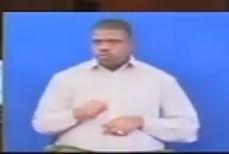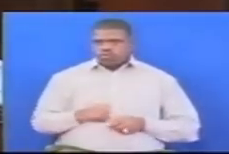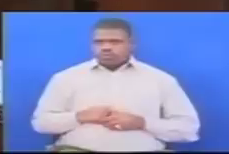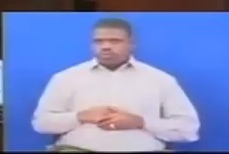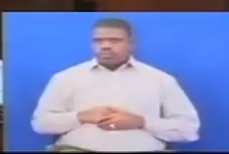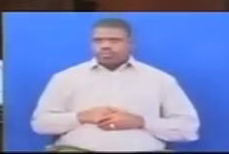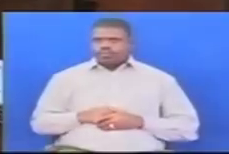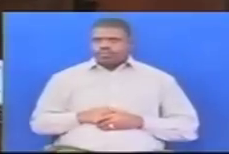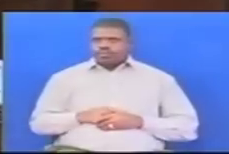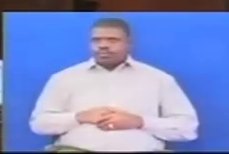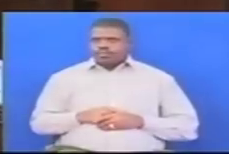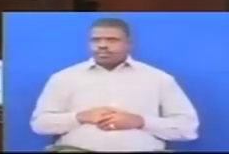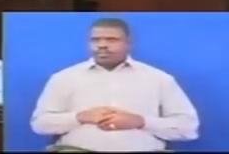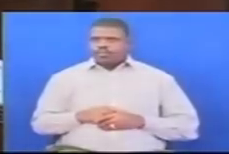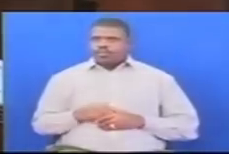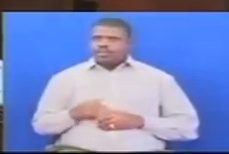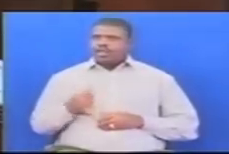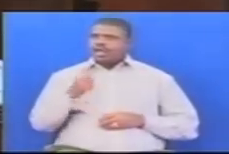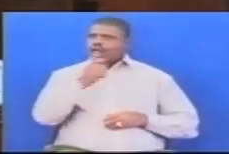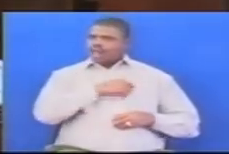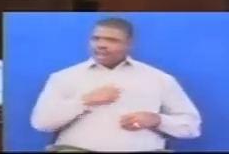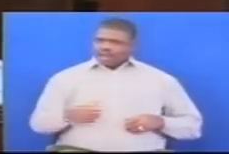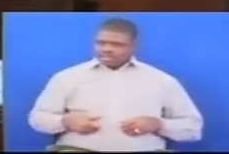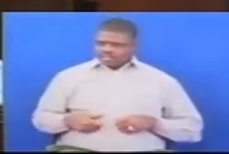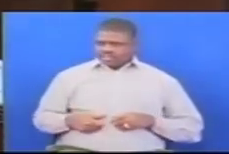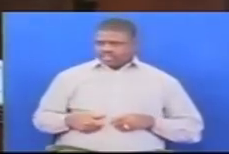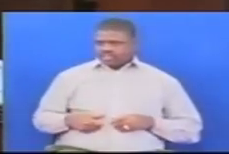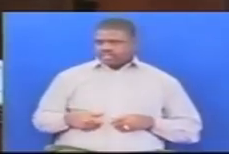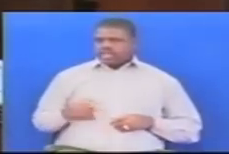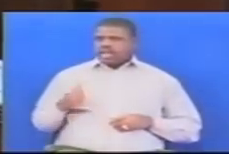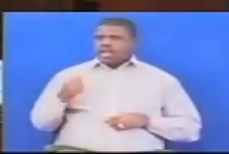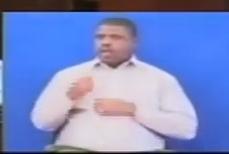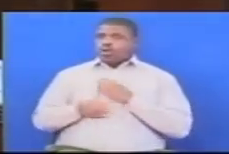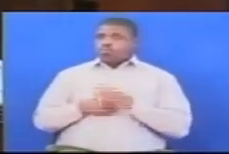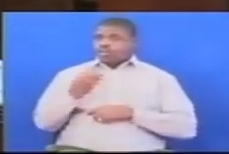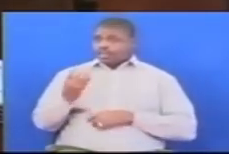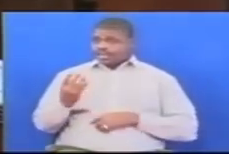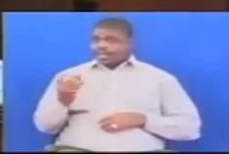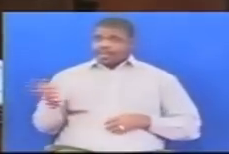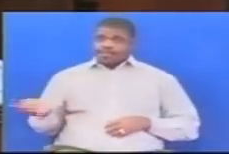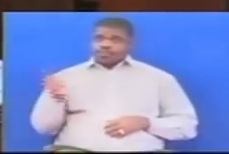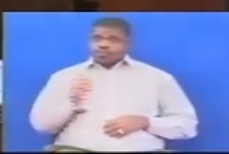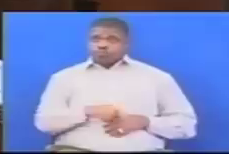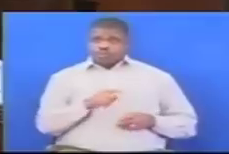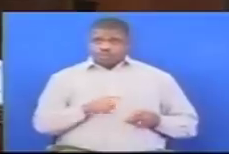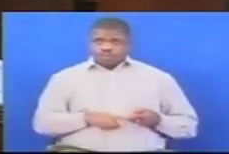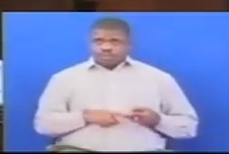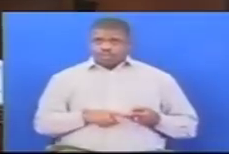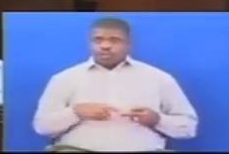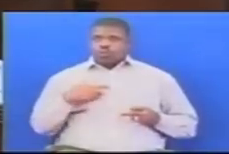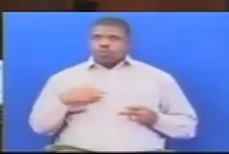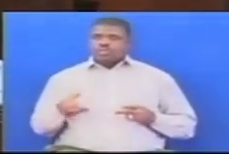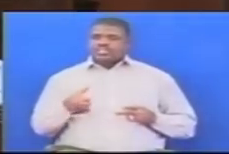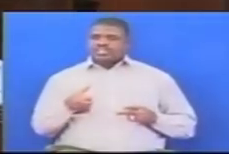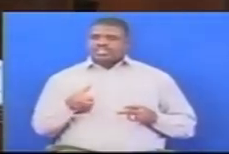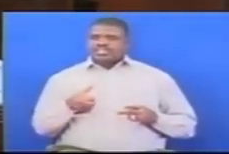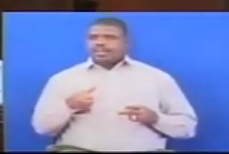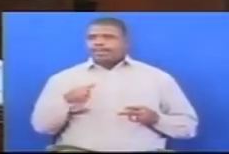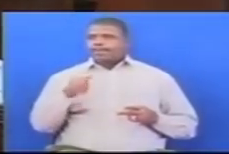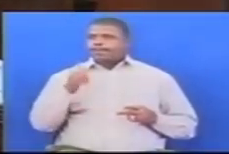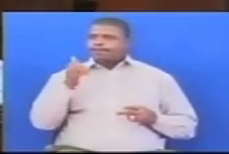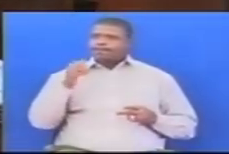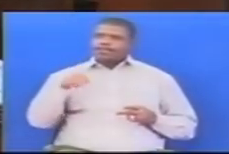Alikuja rais wa awamu ya nne pale Ngudu, Waziri Magembe alikuwepo